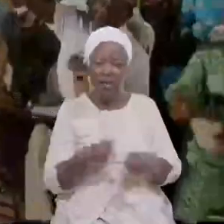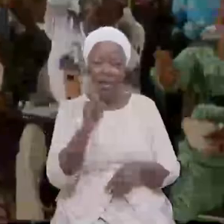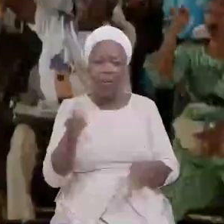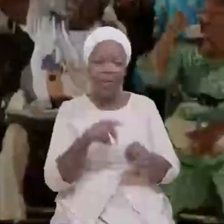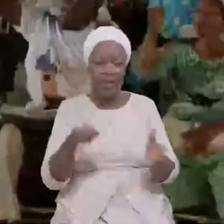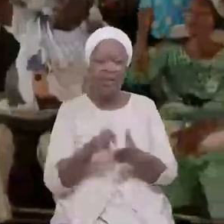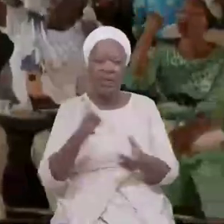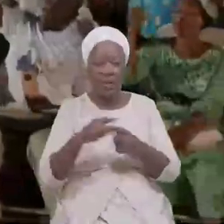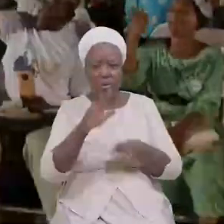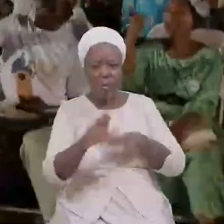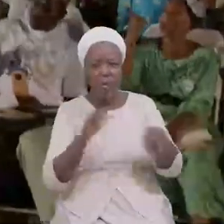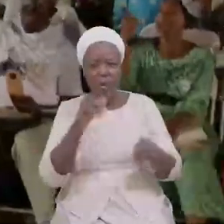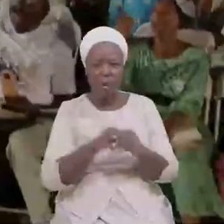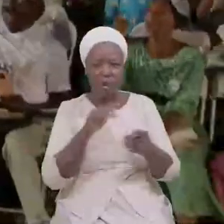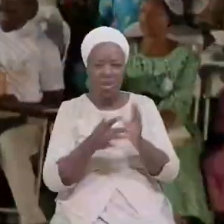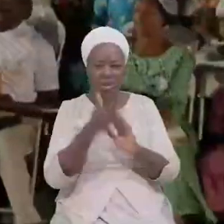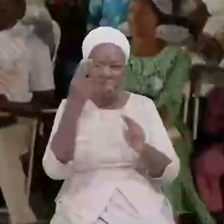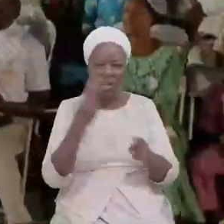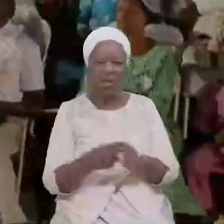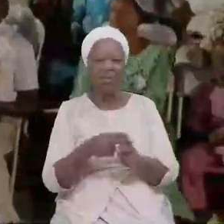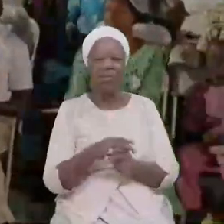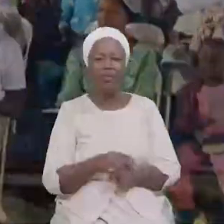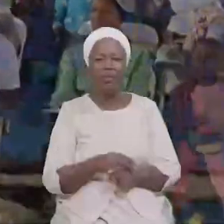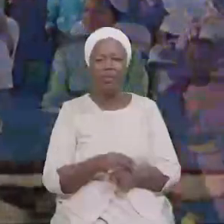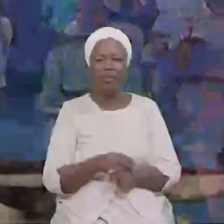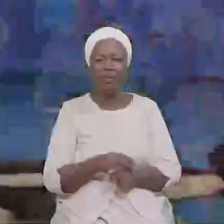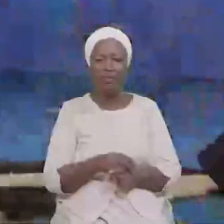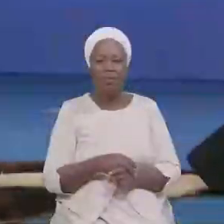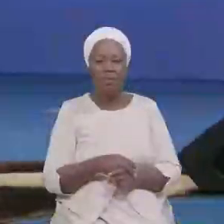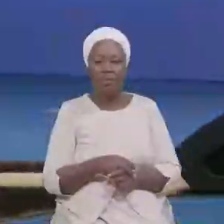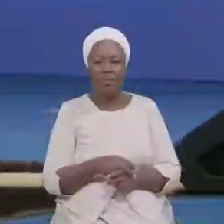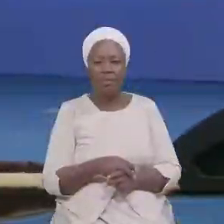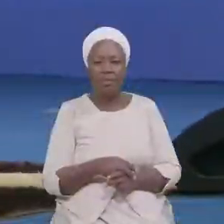vas marcher au nom de Jésus.